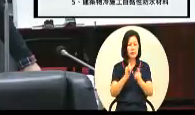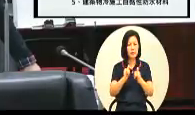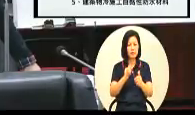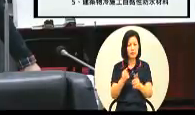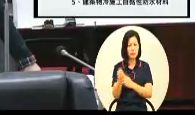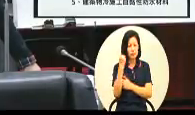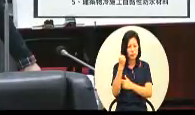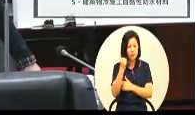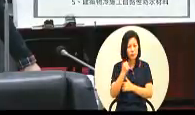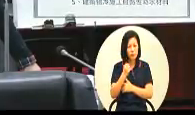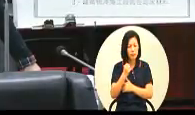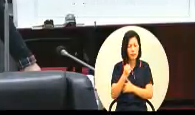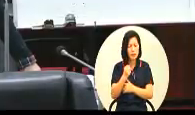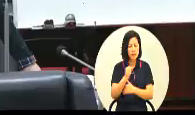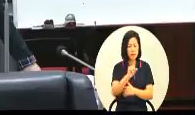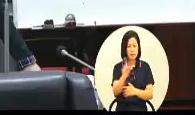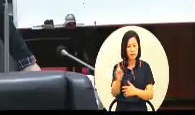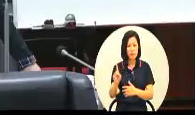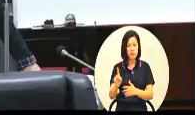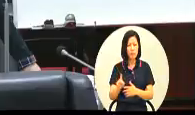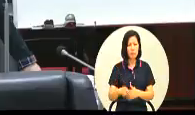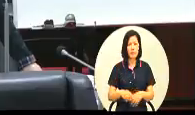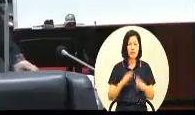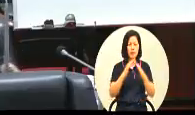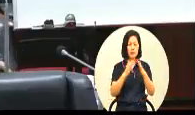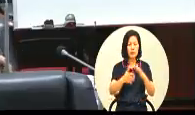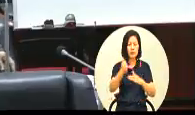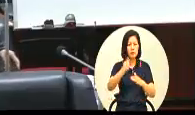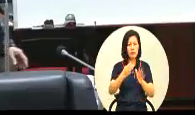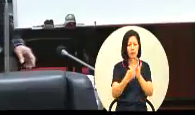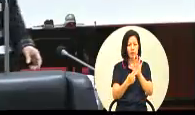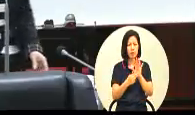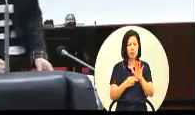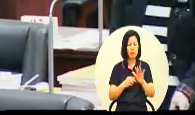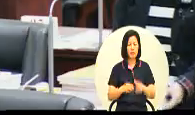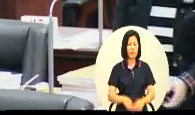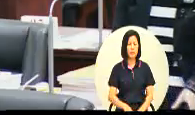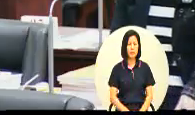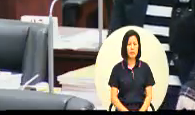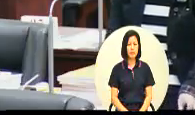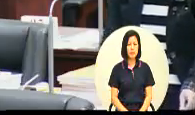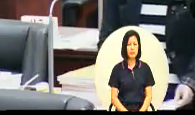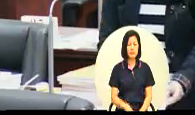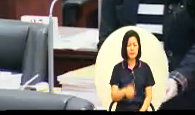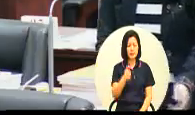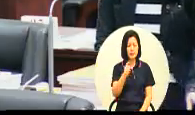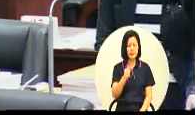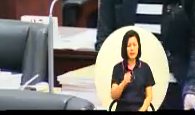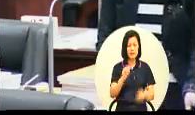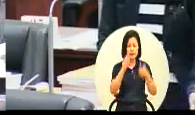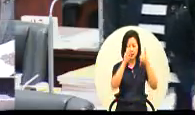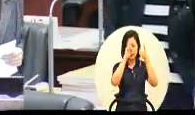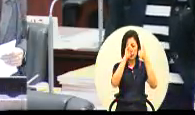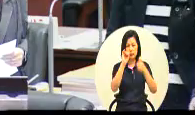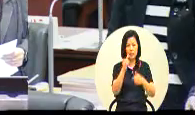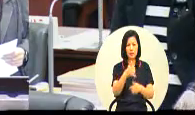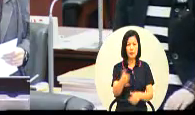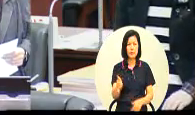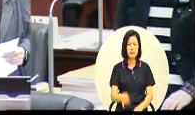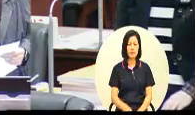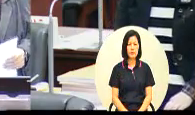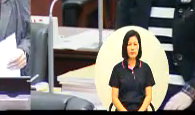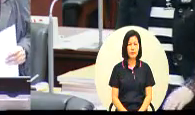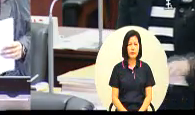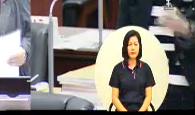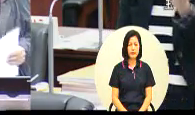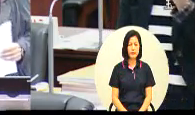长回答。 请市长回答。 多谢议长，多谢柯议员吼。整个地